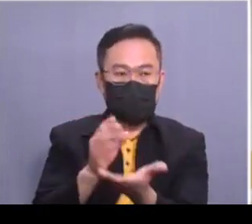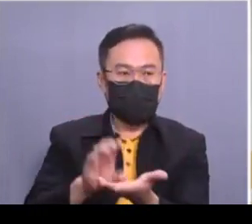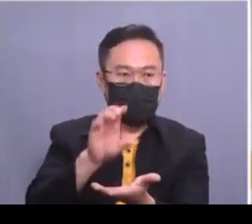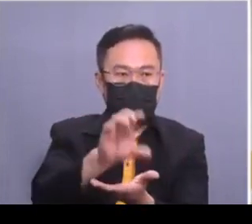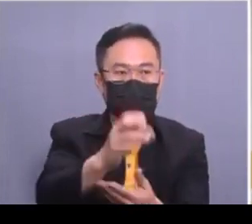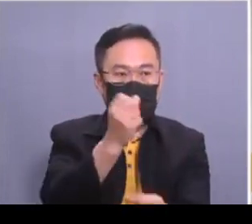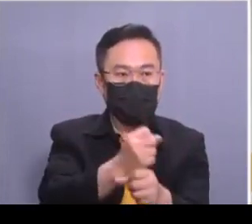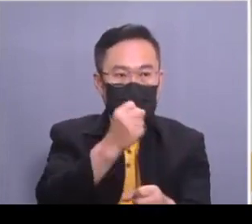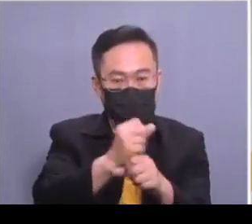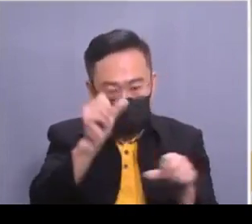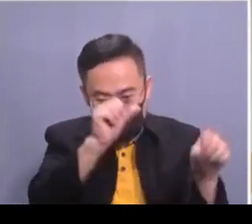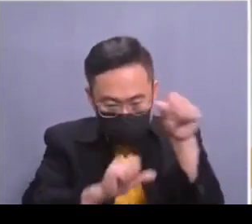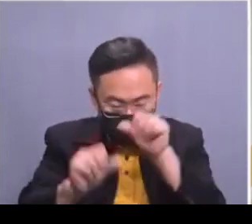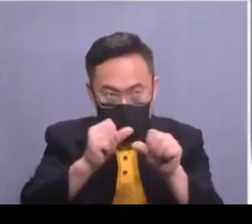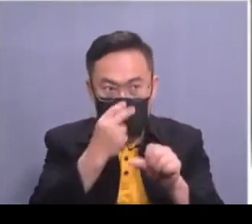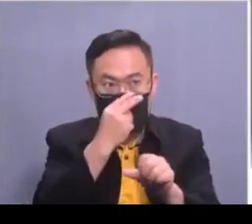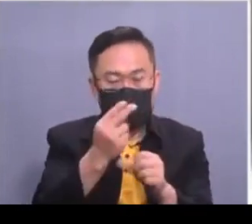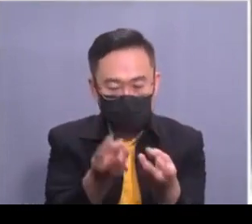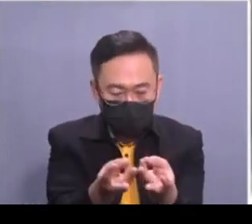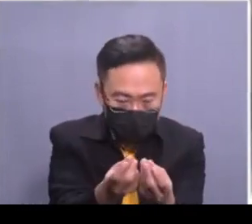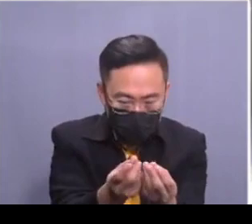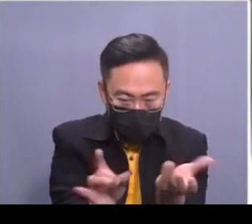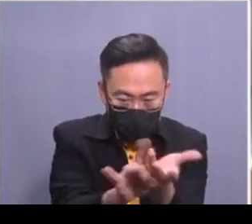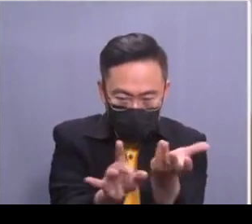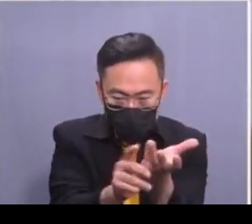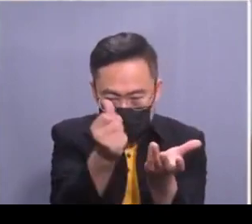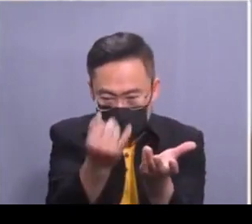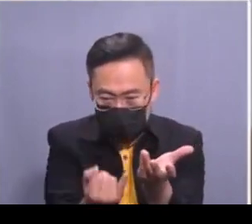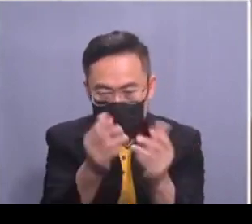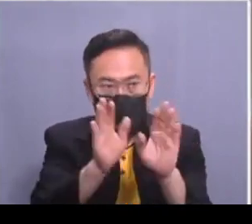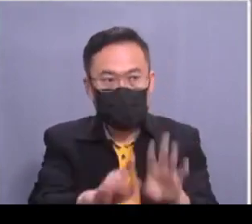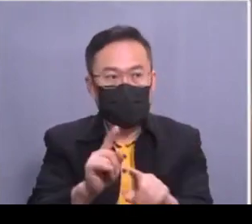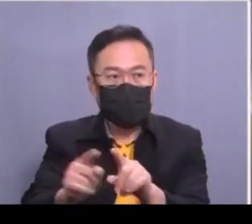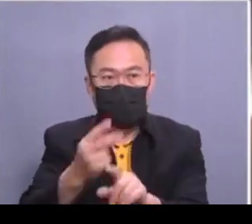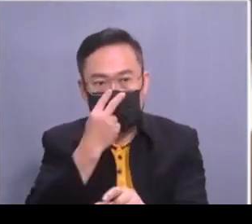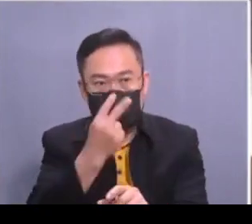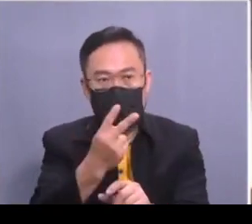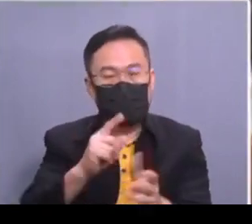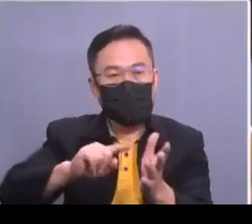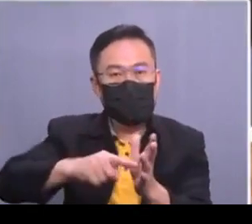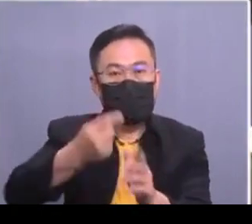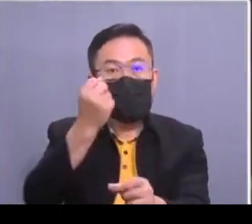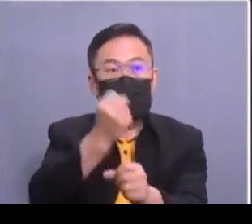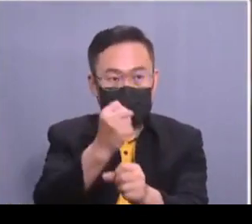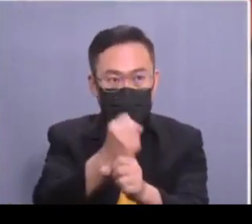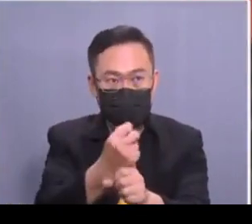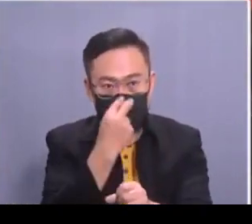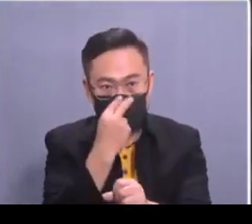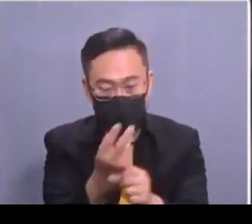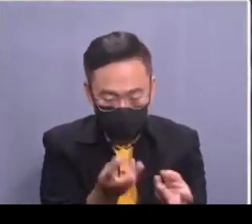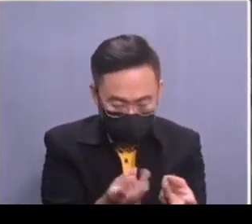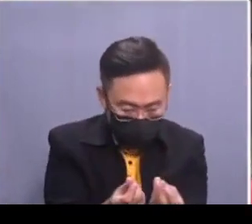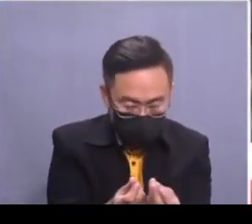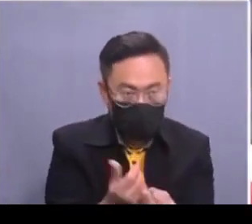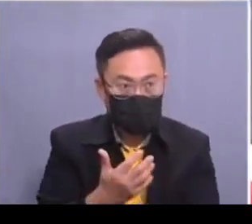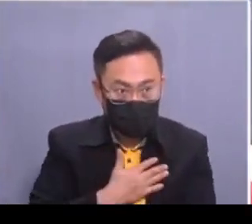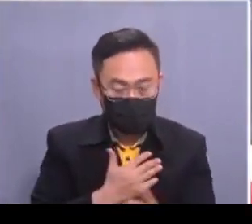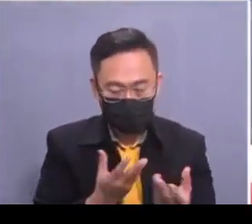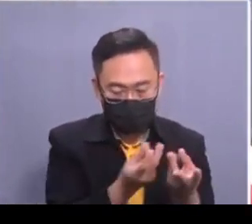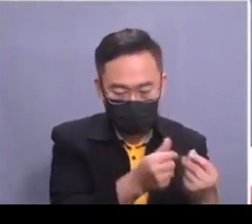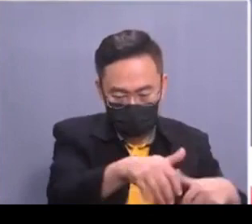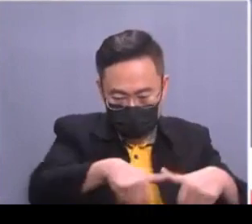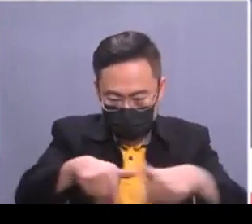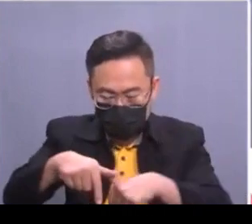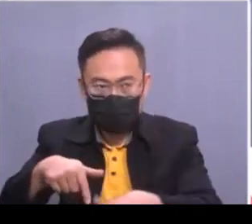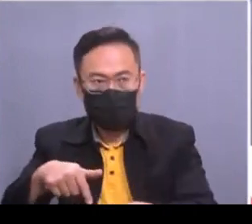ในการซื้อชุดตรวจสอบดินครับอันนี้สำคัญแต่จุดเริ่มต้นเพื่อที่จะตรวจสอบดินก่อนว่าดินของ